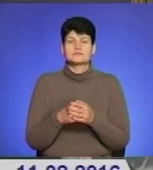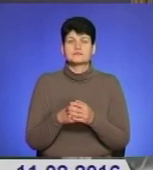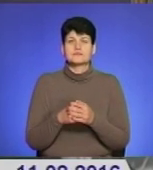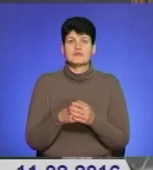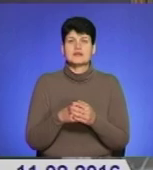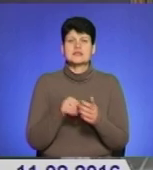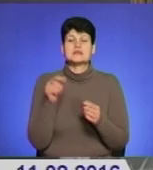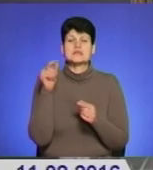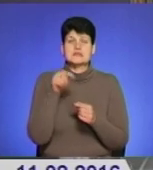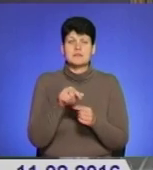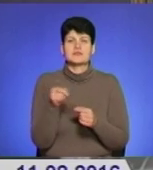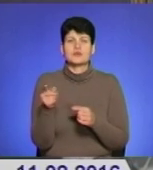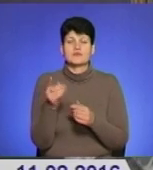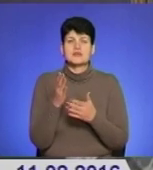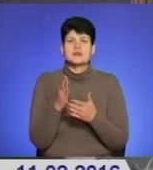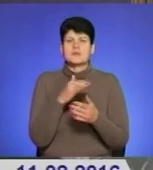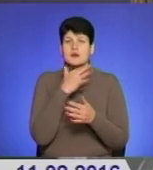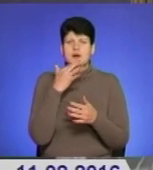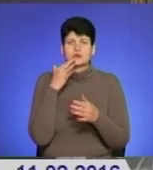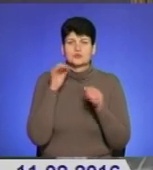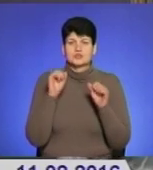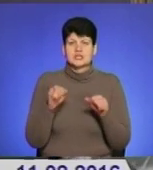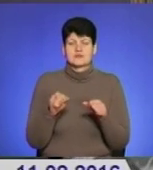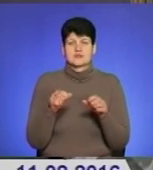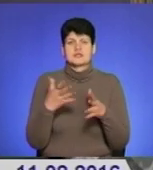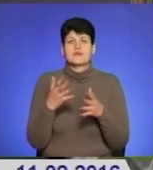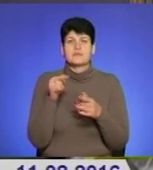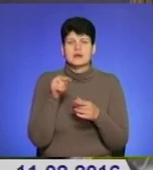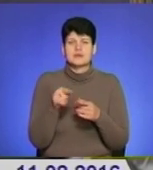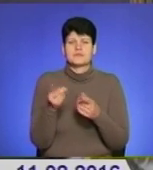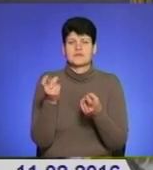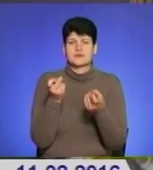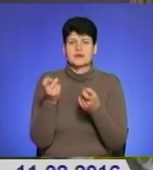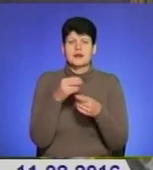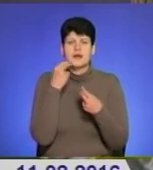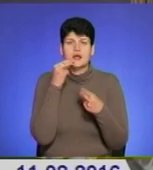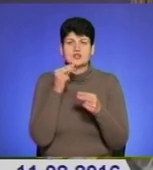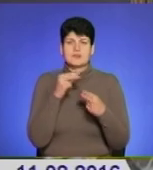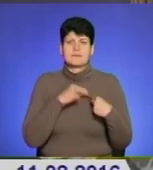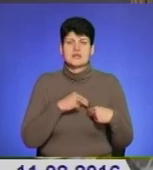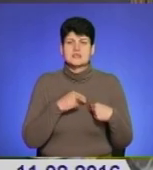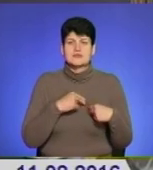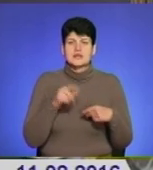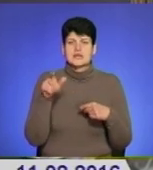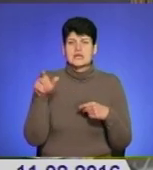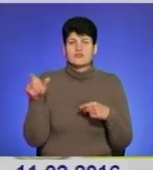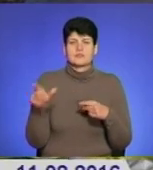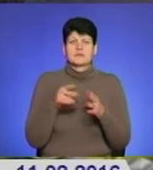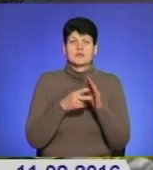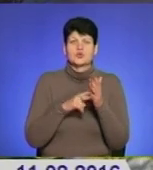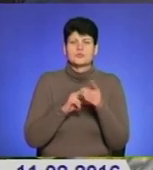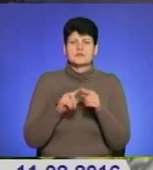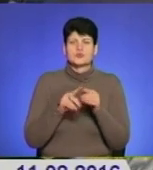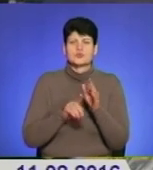Саме в Тернополі у нас є багато можливостей та ресурсів. Ми залучаємо найкращих працівників. Ми плануємо і вже зовсім скоро